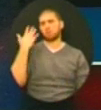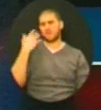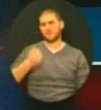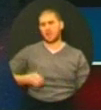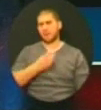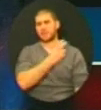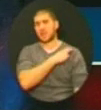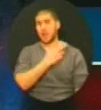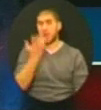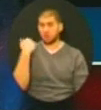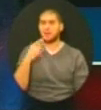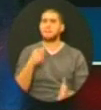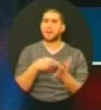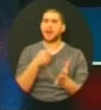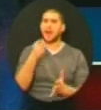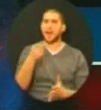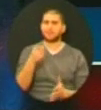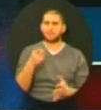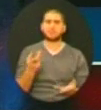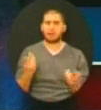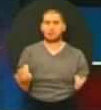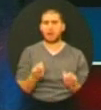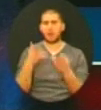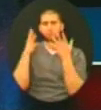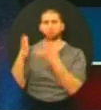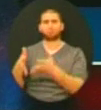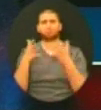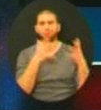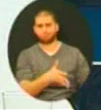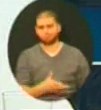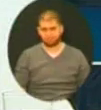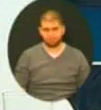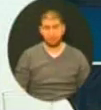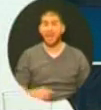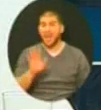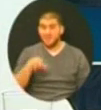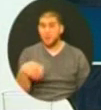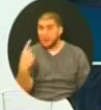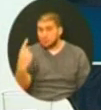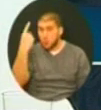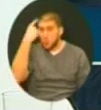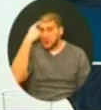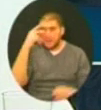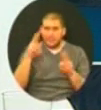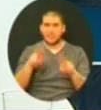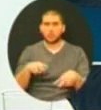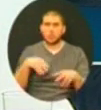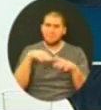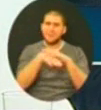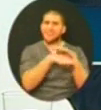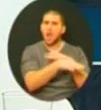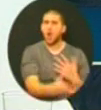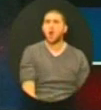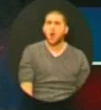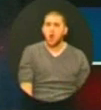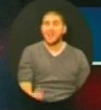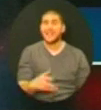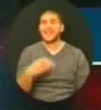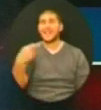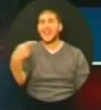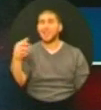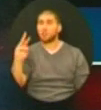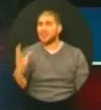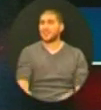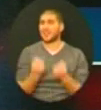הרמטכ"ל לשעבר, כי הם יעדים שכנראה קל יותר לתקוף אותם. אפילו הוא ידע שיש מנהרות, הרי גלעד שליט